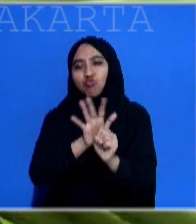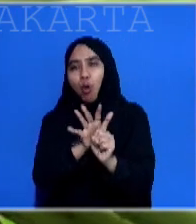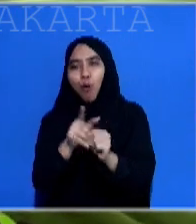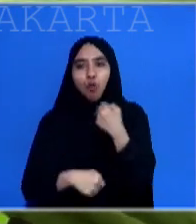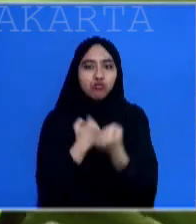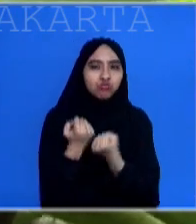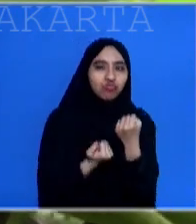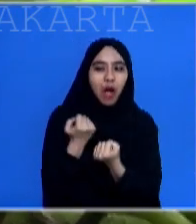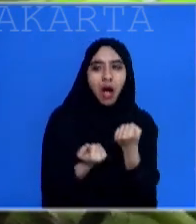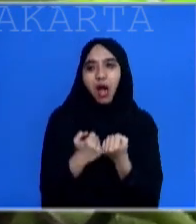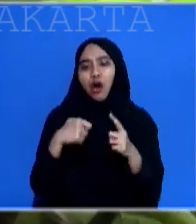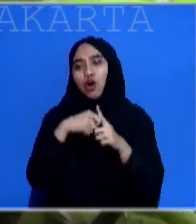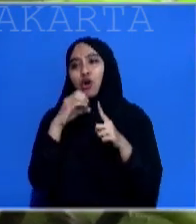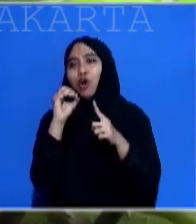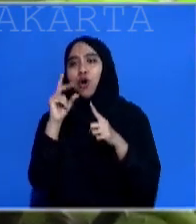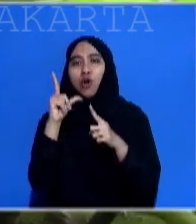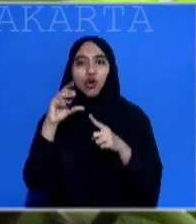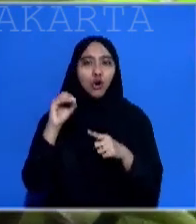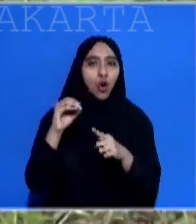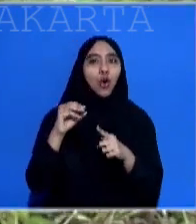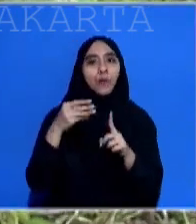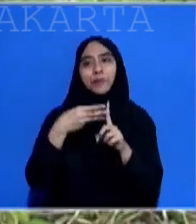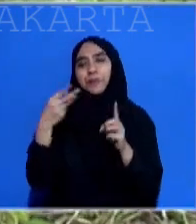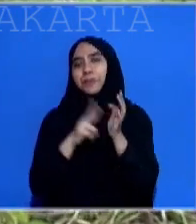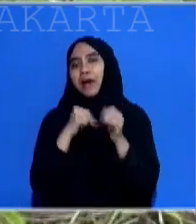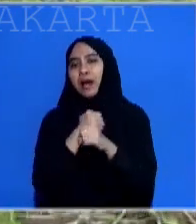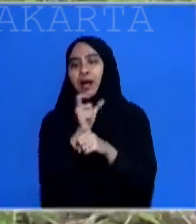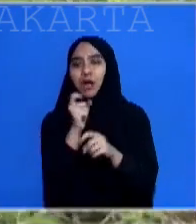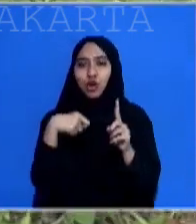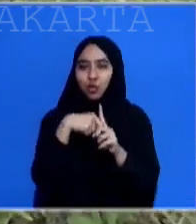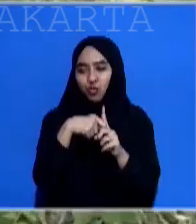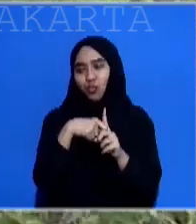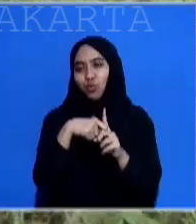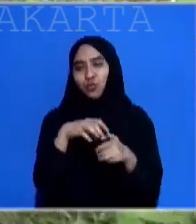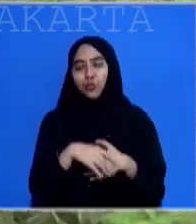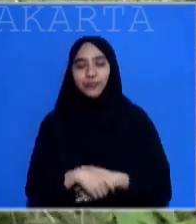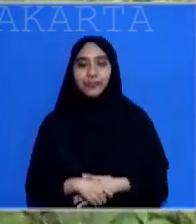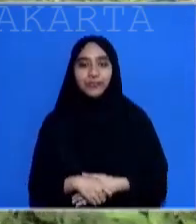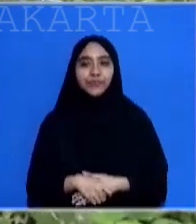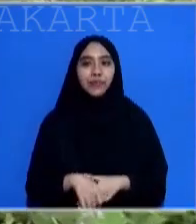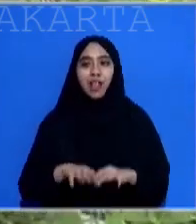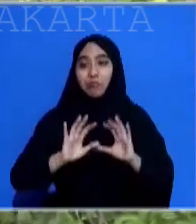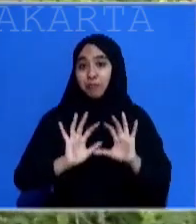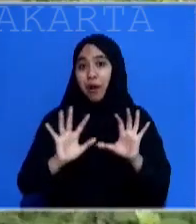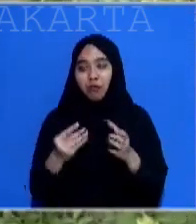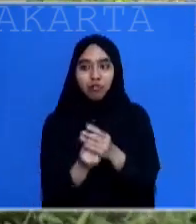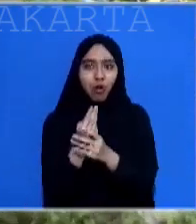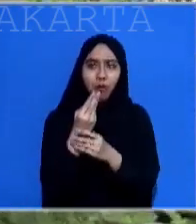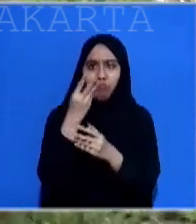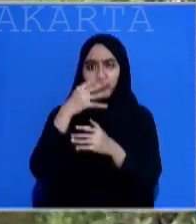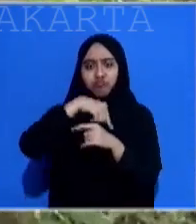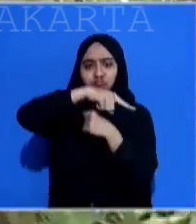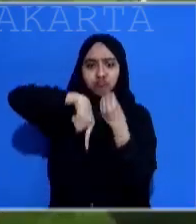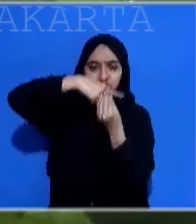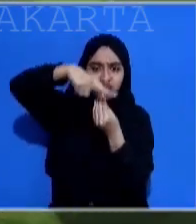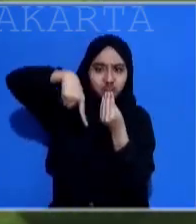usaha budidaya koro benguk. Taneman koro benguk menika dipun lancaraken ing maneka werni taneman kalebet taneman turi.